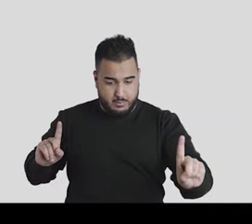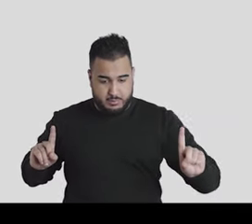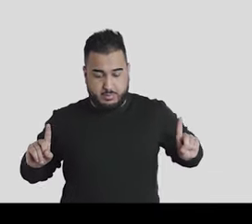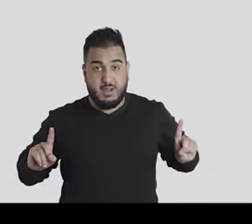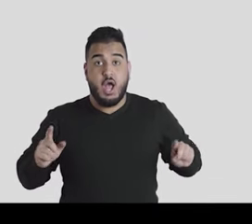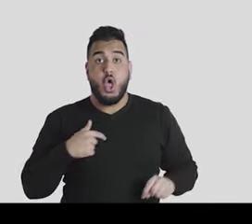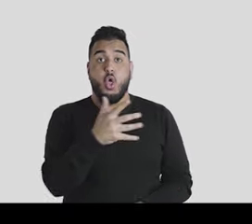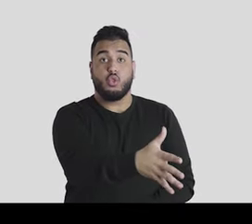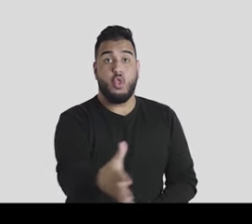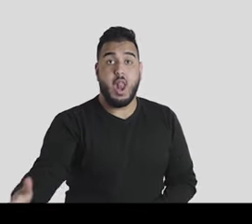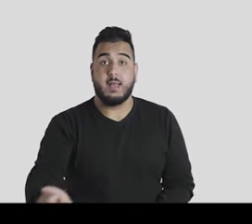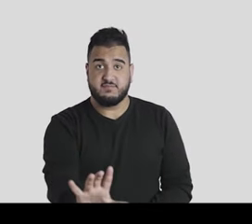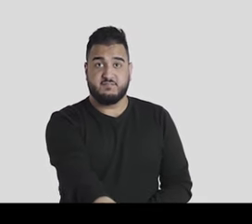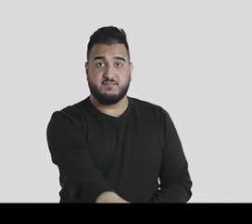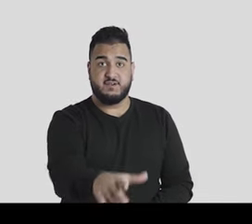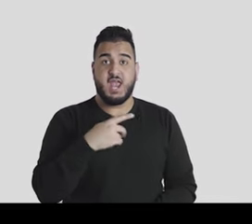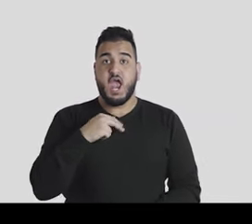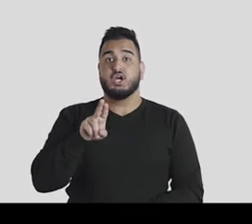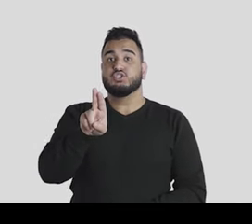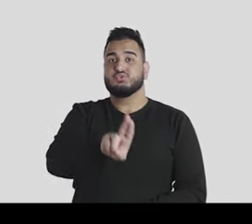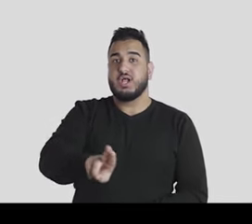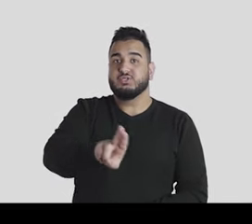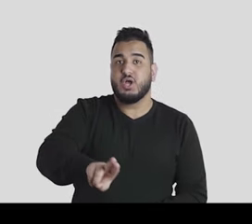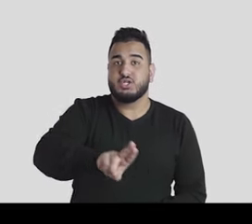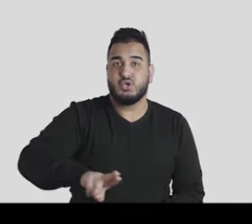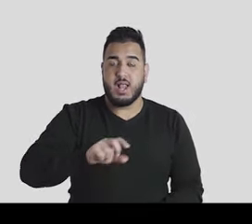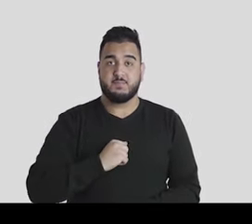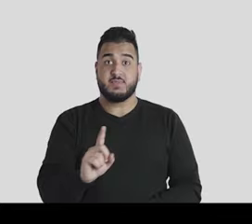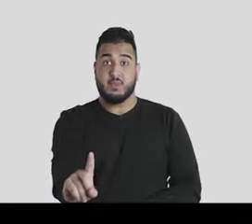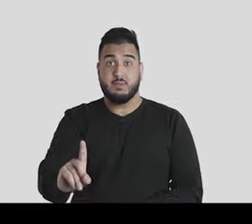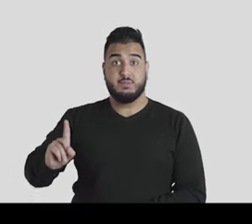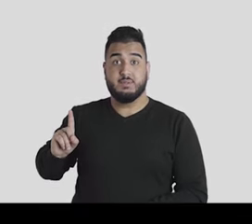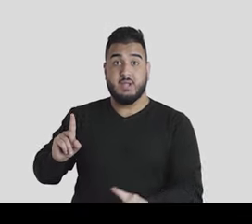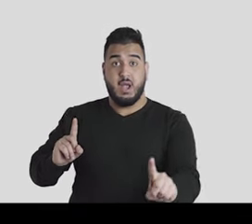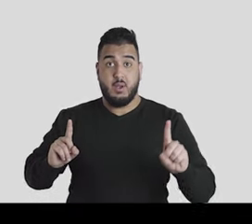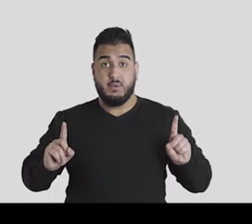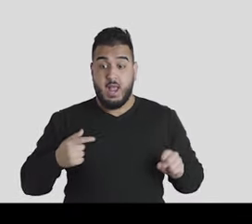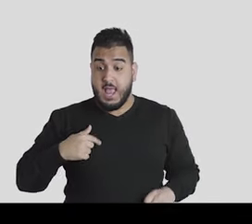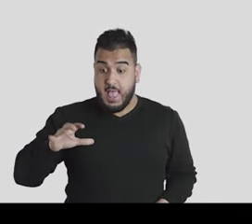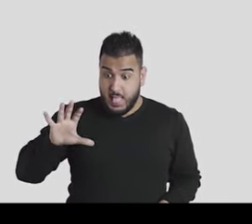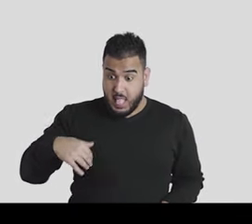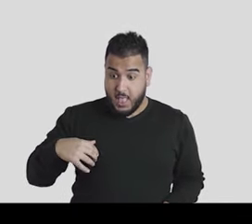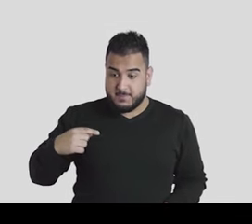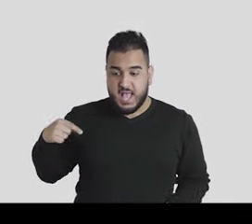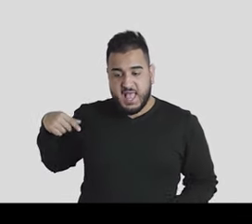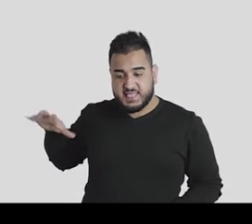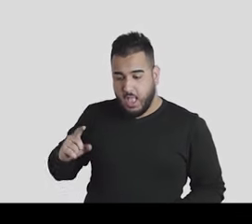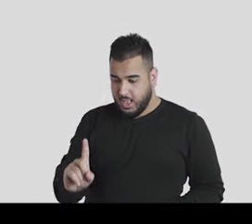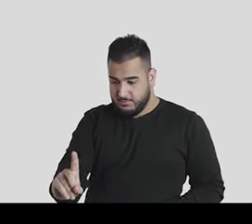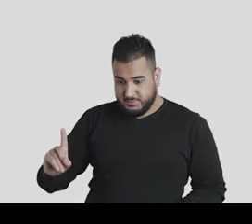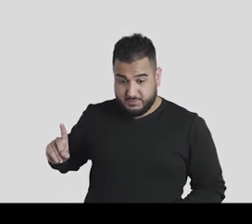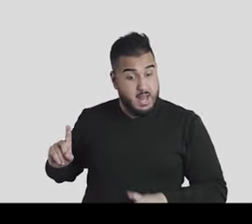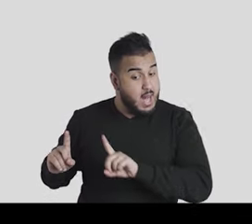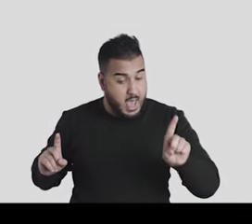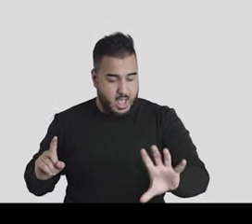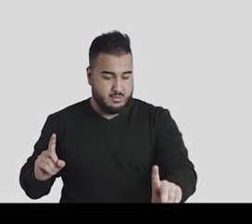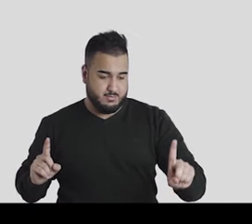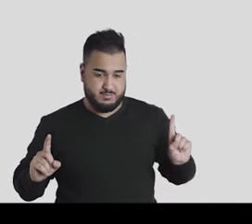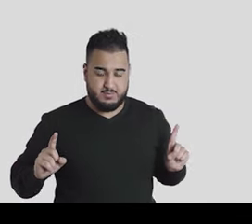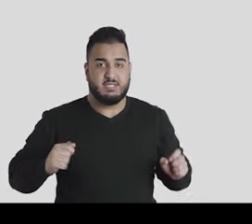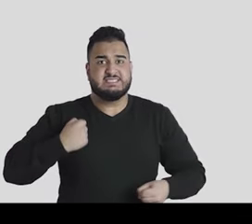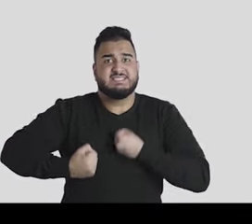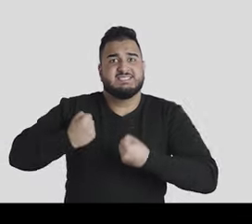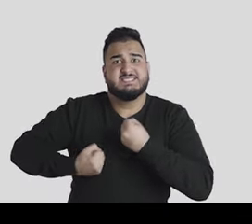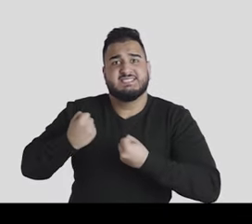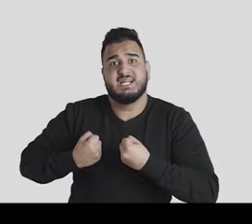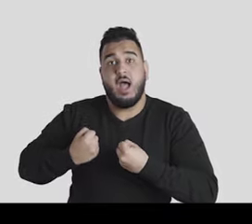أنت متأكد؟ لمنح الأطفال فرصة لتغيير رأيهم. أخيراً، بعد كل سؤال أو عبارة قدم لهم الإجابة